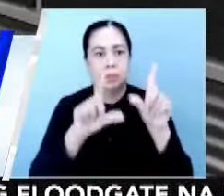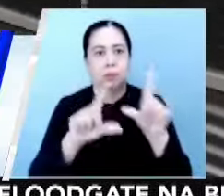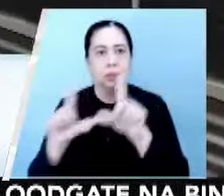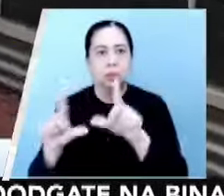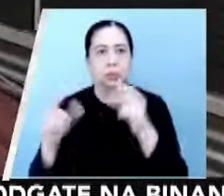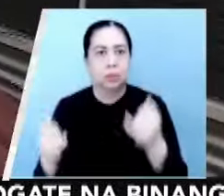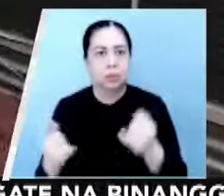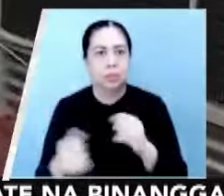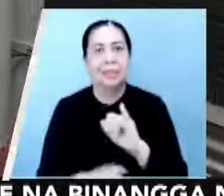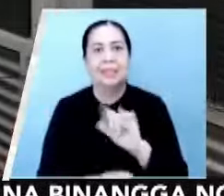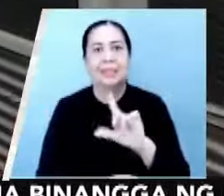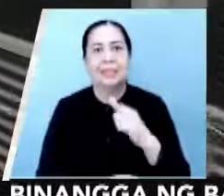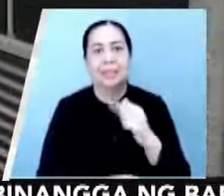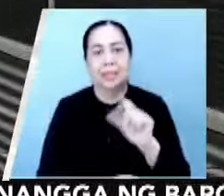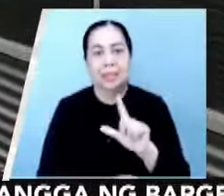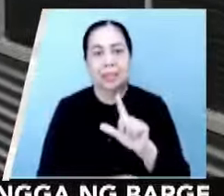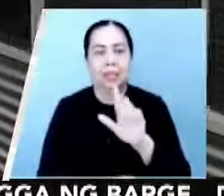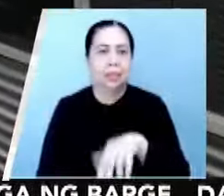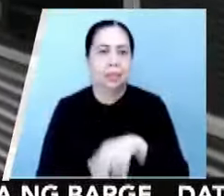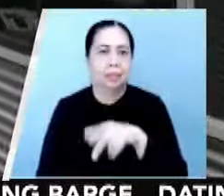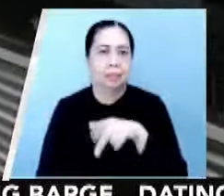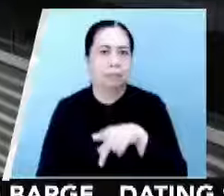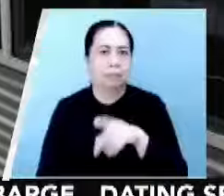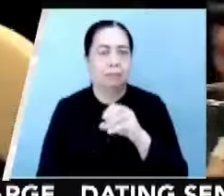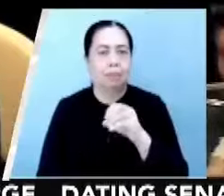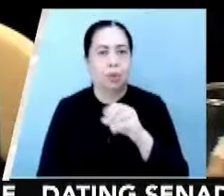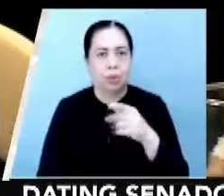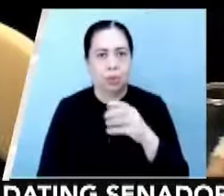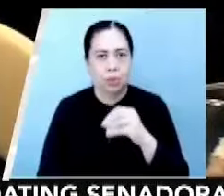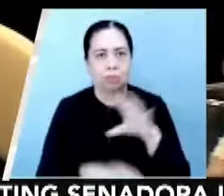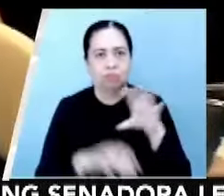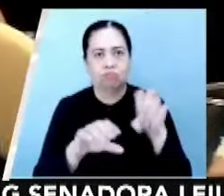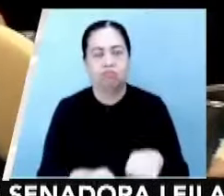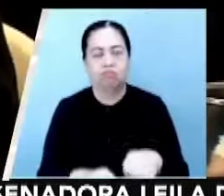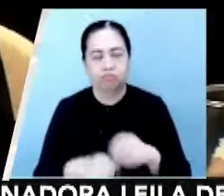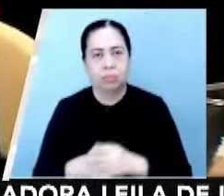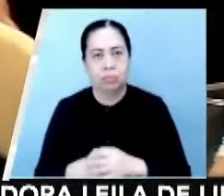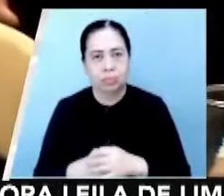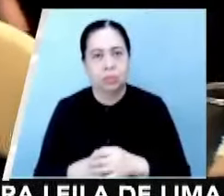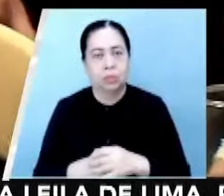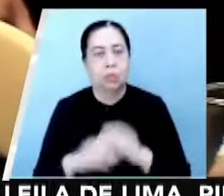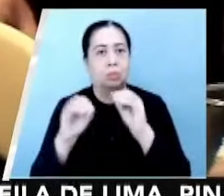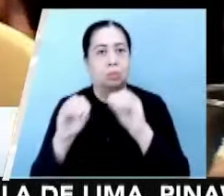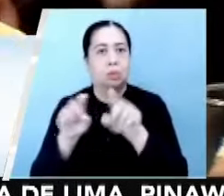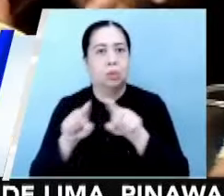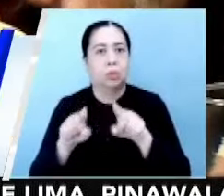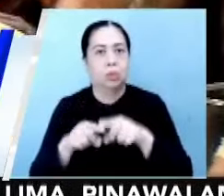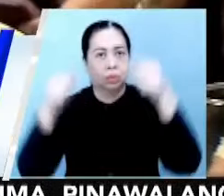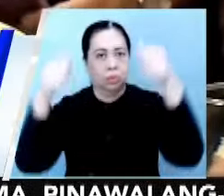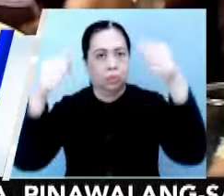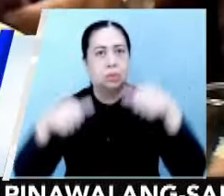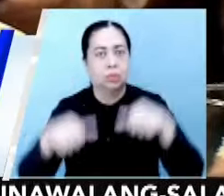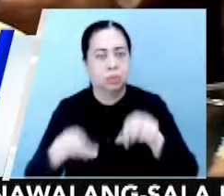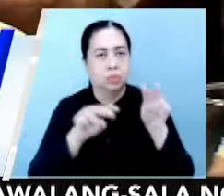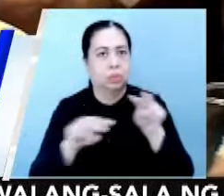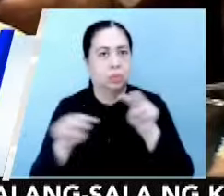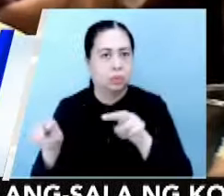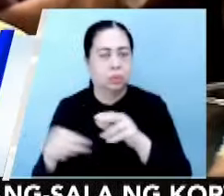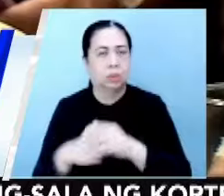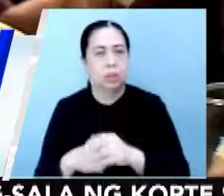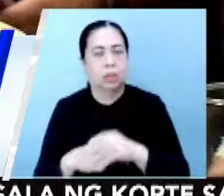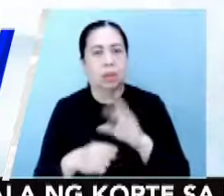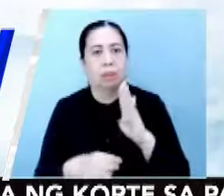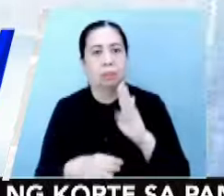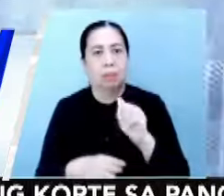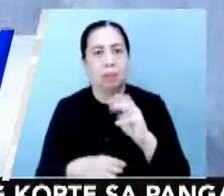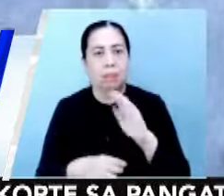na Pogo sa porak na ipina alerto na sa immigration ng paok ipinalalagay na rin daw sa immigration lookout Bulletin order si bamban